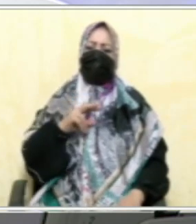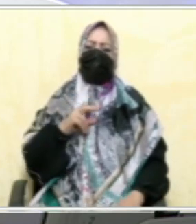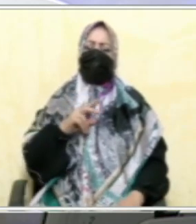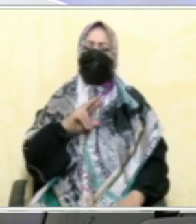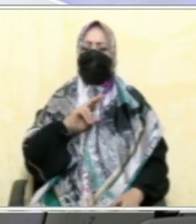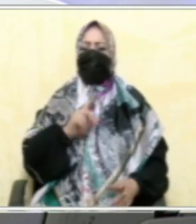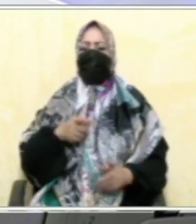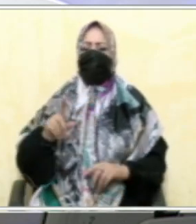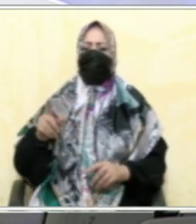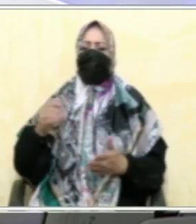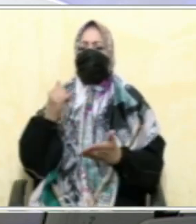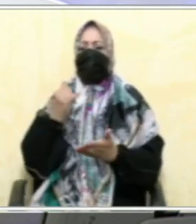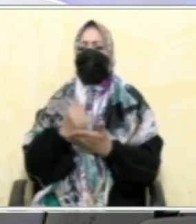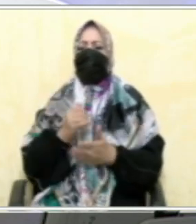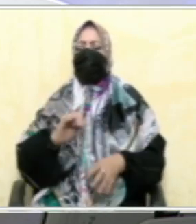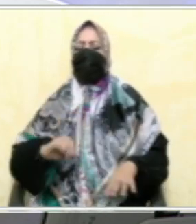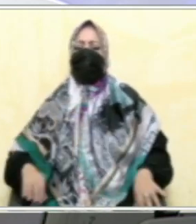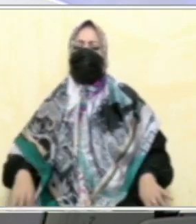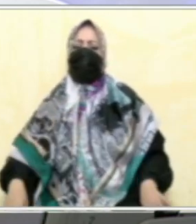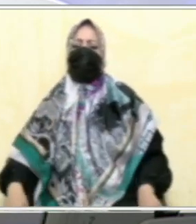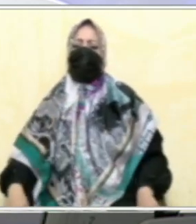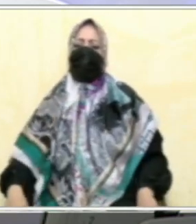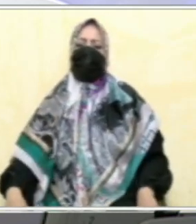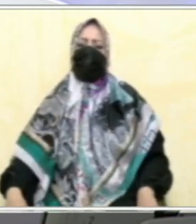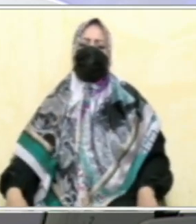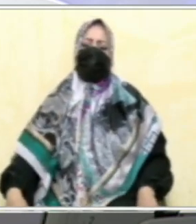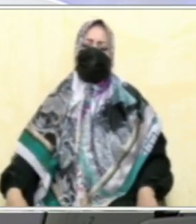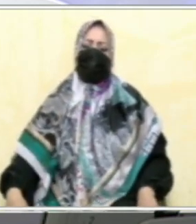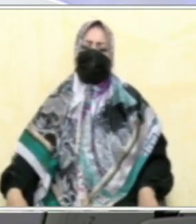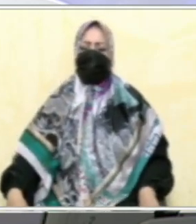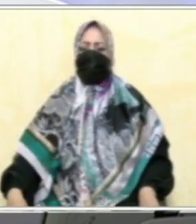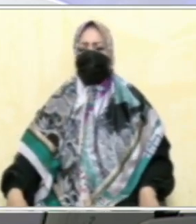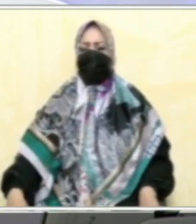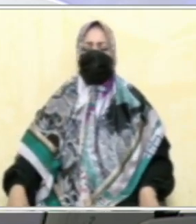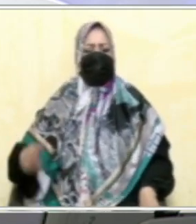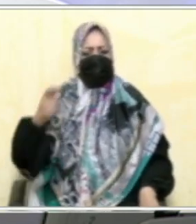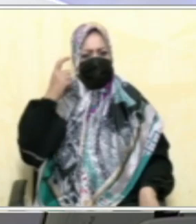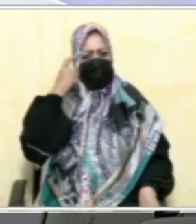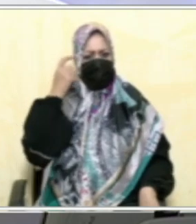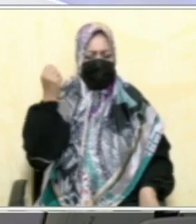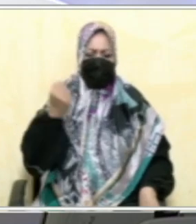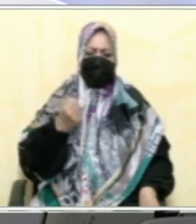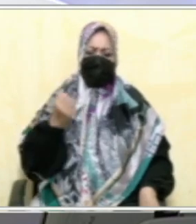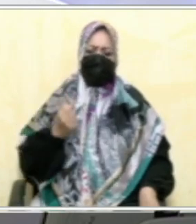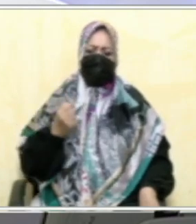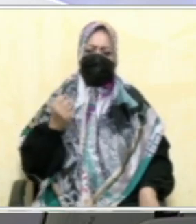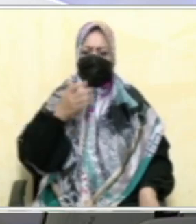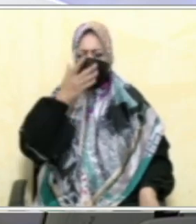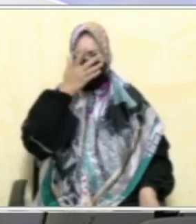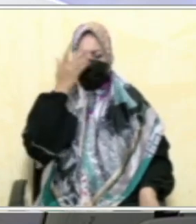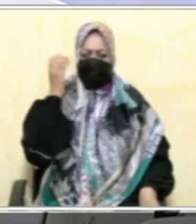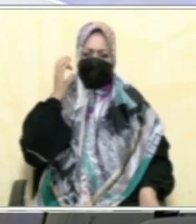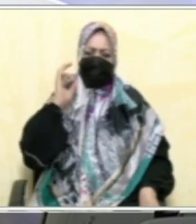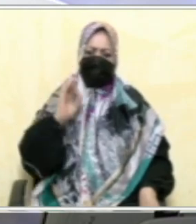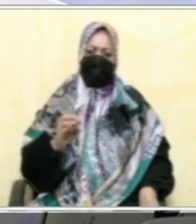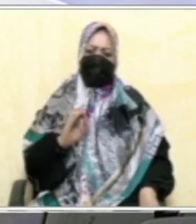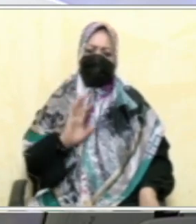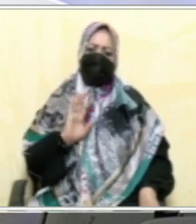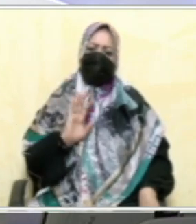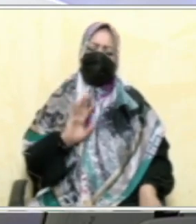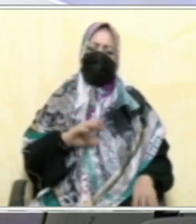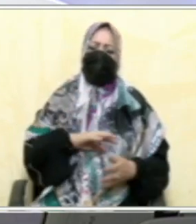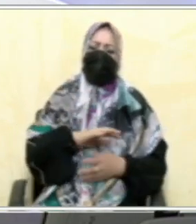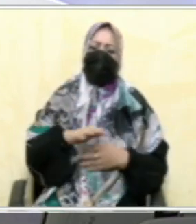علمية. أنت كونك تستشكلي الأمر هذا تقولي لها يا فلانة والله يعني ما ترى راني سامعة أن ما يجوزش أسلي، هذا كلام